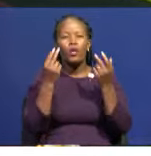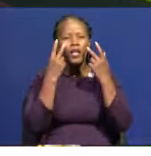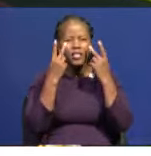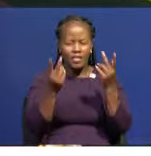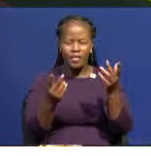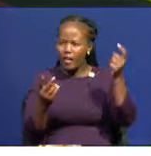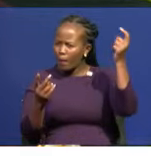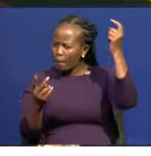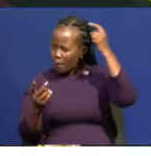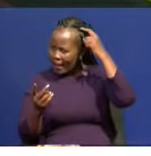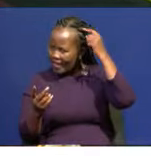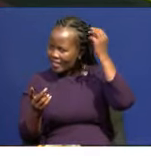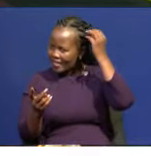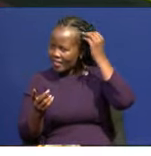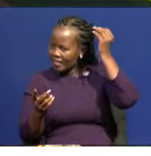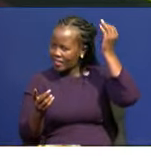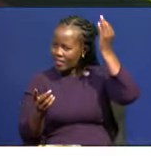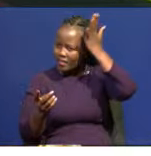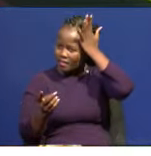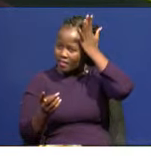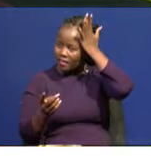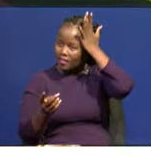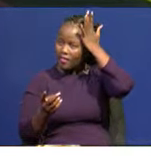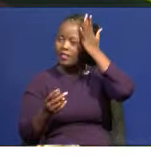picha, waweka